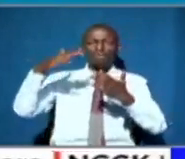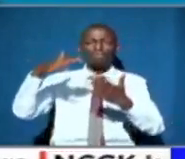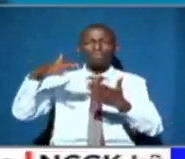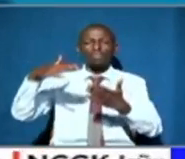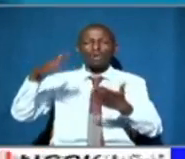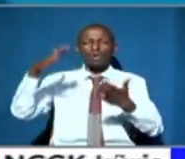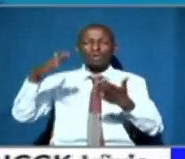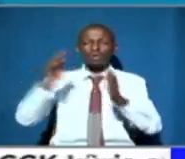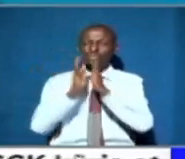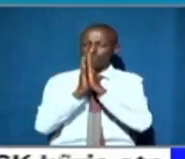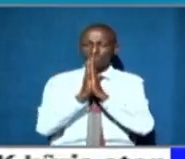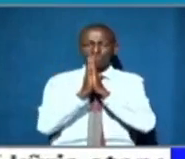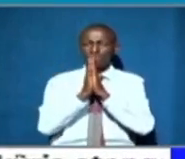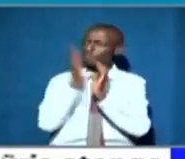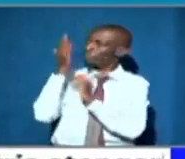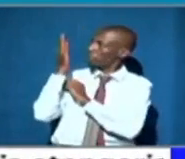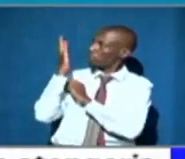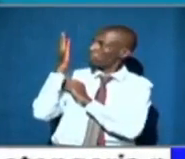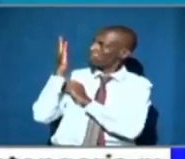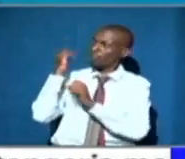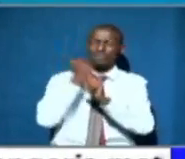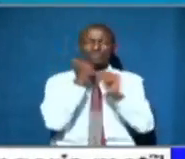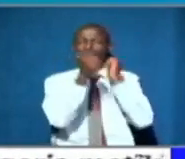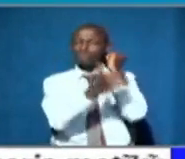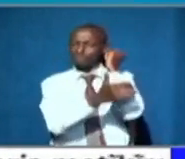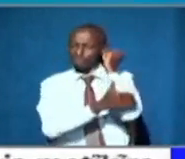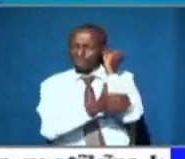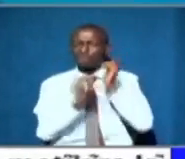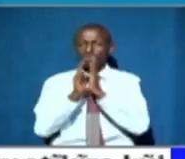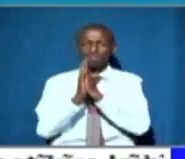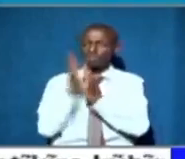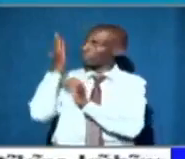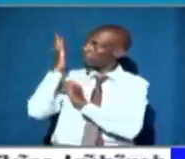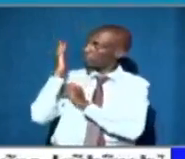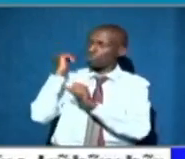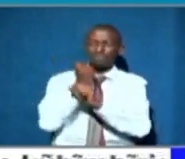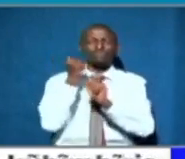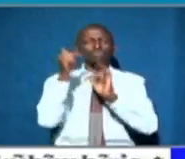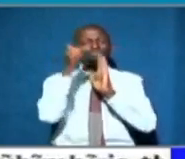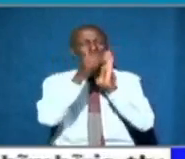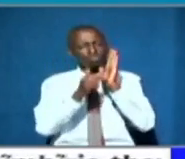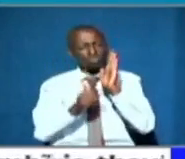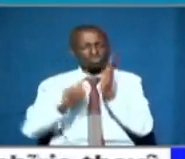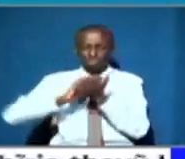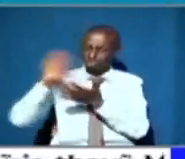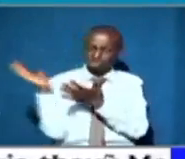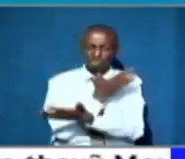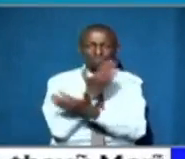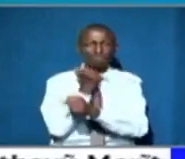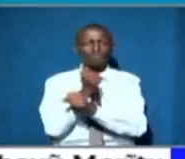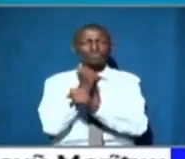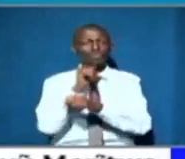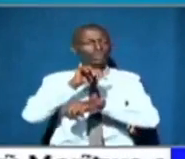igorui. Tumuhoya gai. Gai ntuwekete uru, nturasho wakako waku, turutere maudu maya. Ni udu maudu timega dhini wa